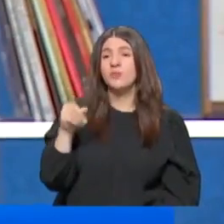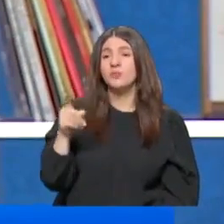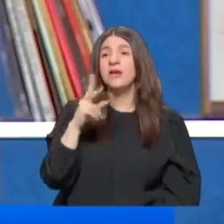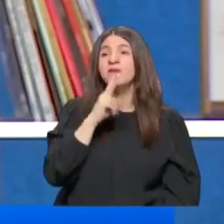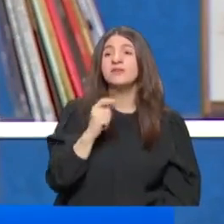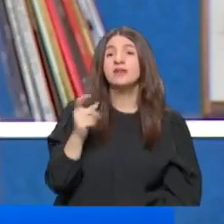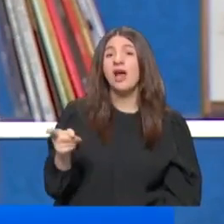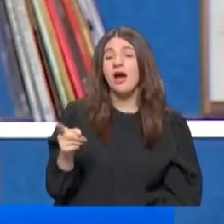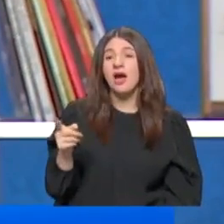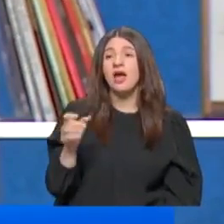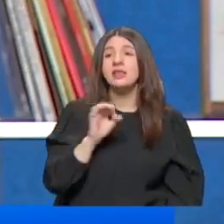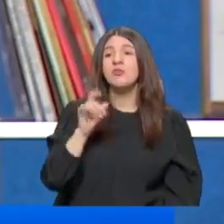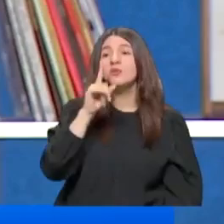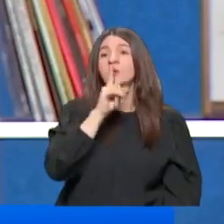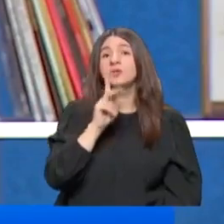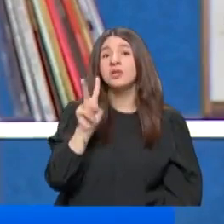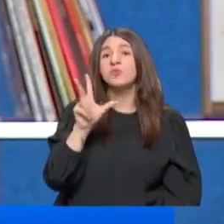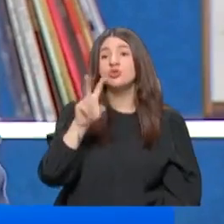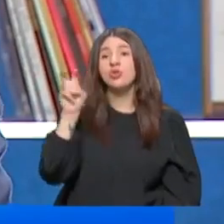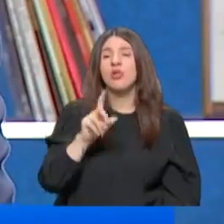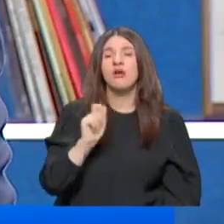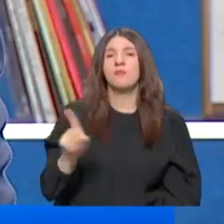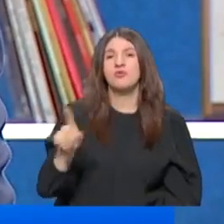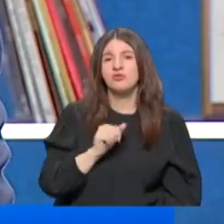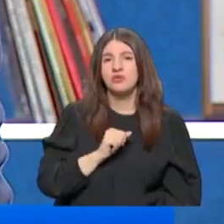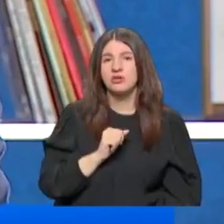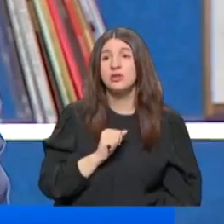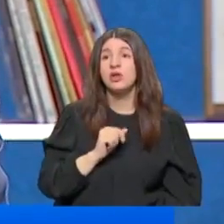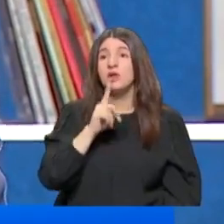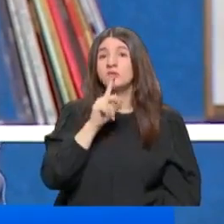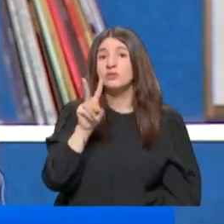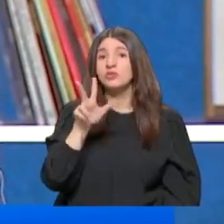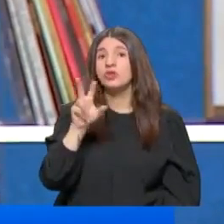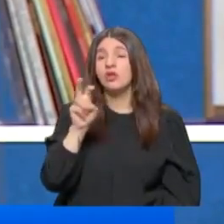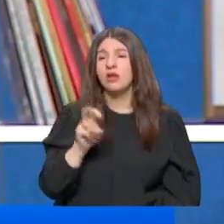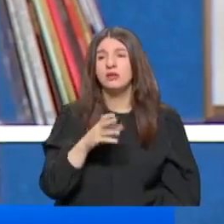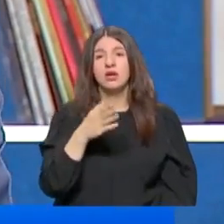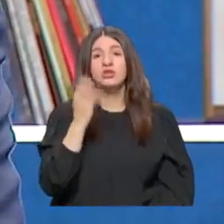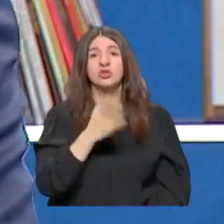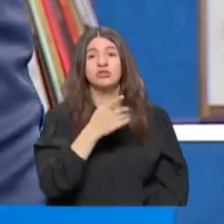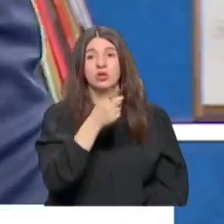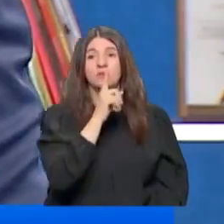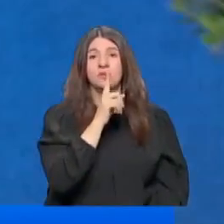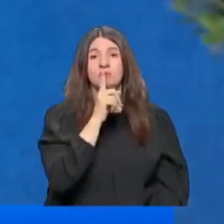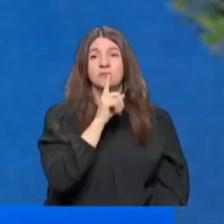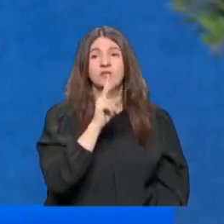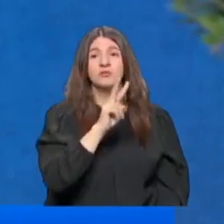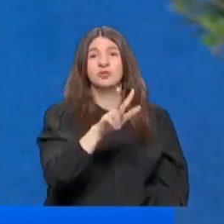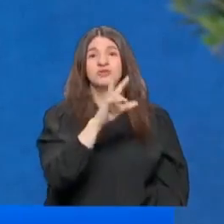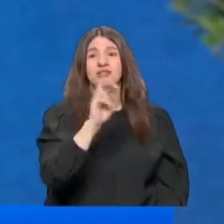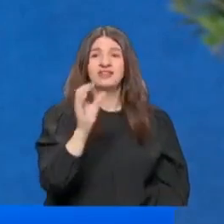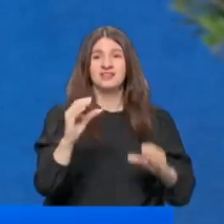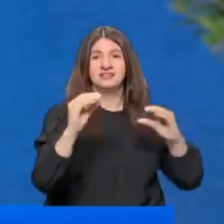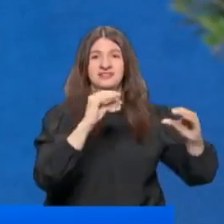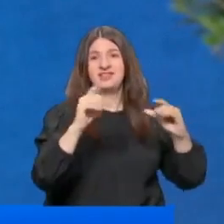da 200 liramız tam 123 dolar ediyor 323 dolar Keşke bizim süzülmüş dolarda getirmişsiniz